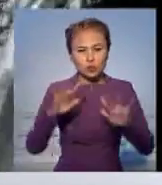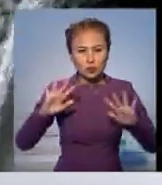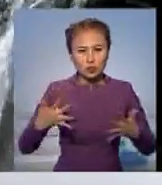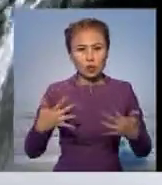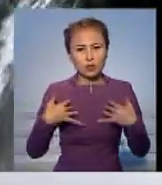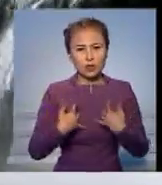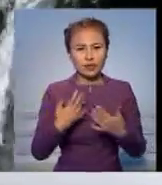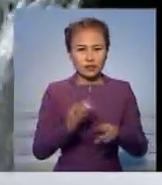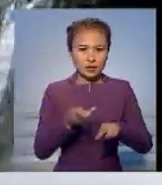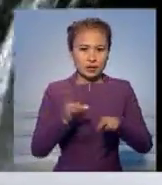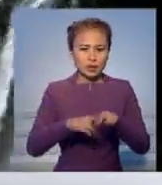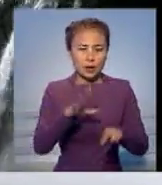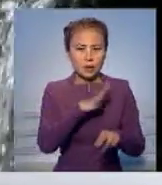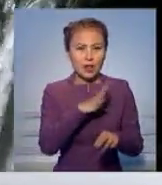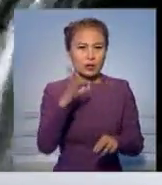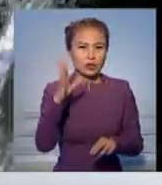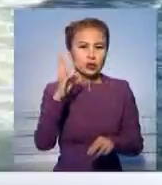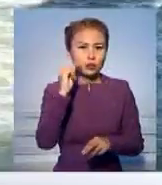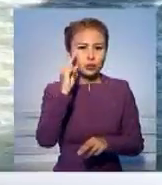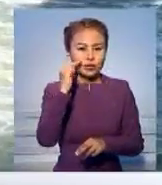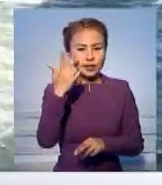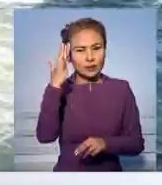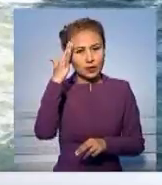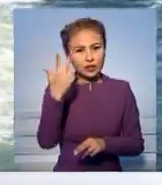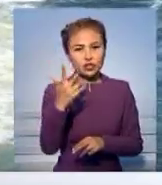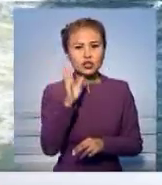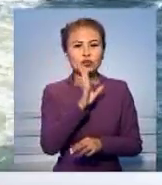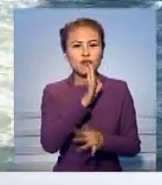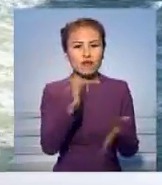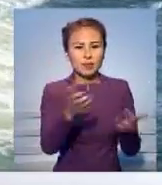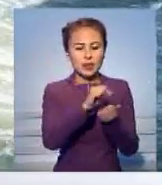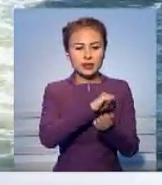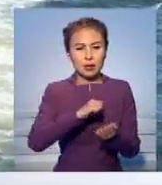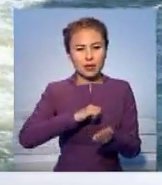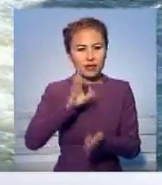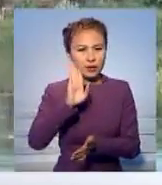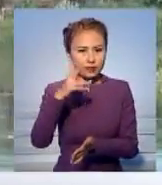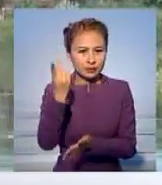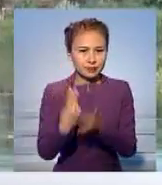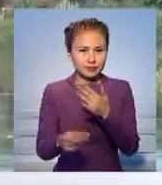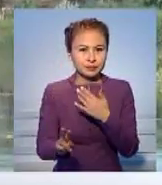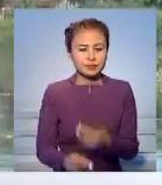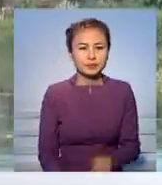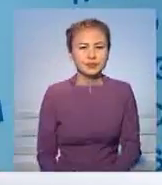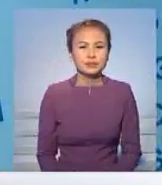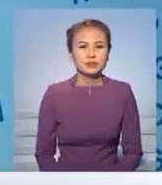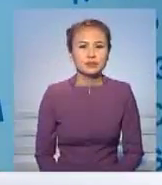оқиға сол тұста болды. Ер адам үш әйелді құтқарам деп жүріп өзі суға кетті.